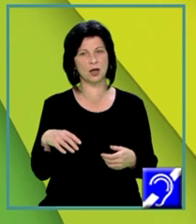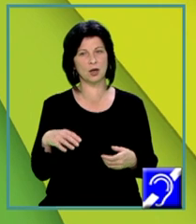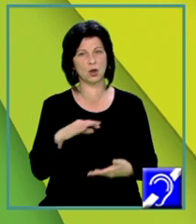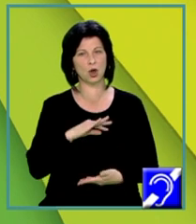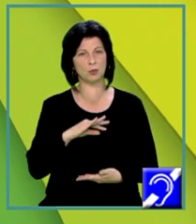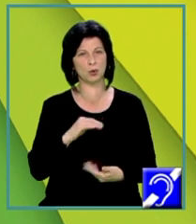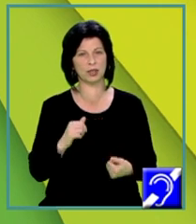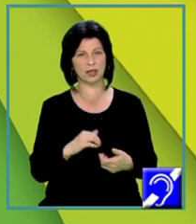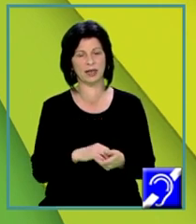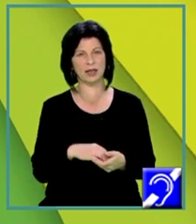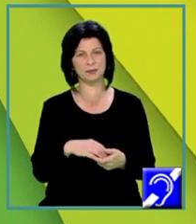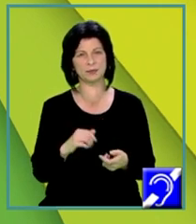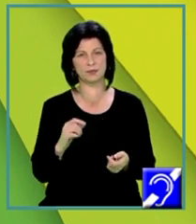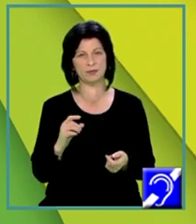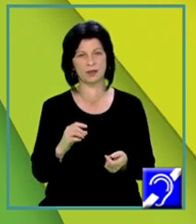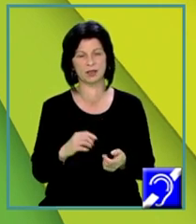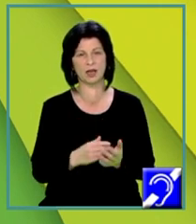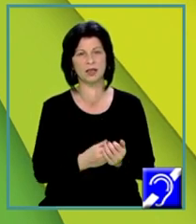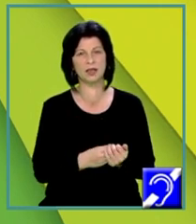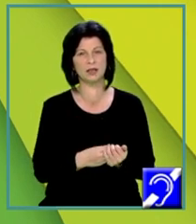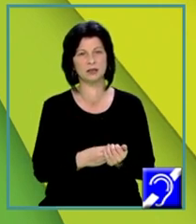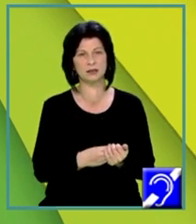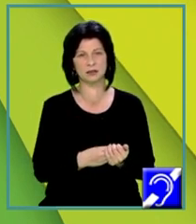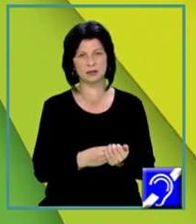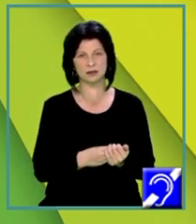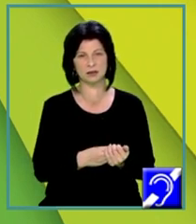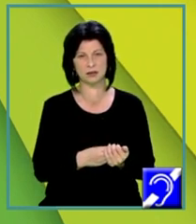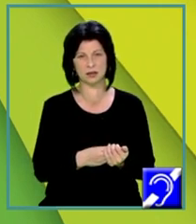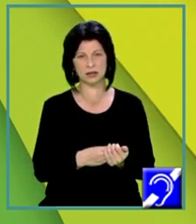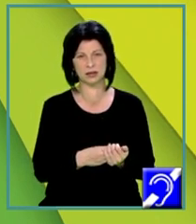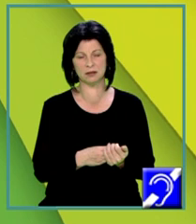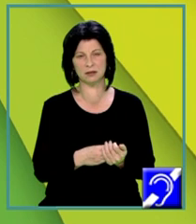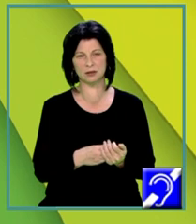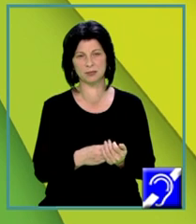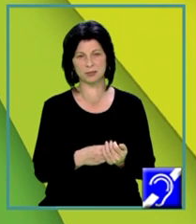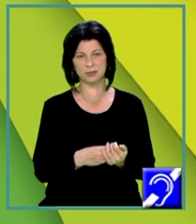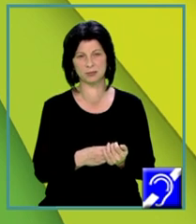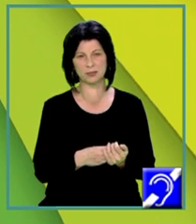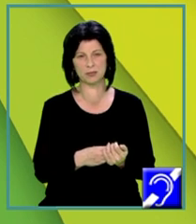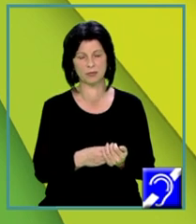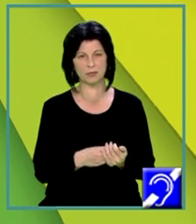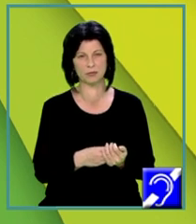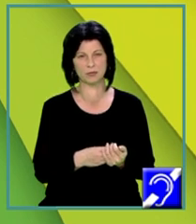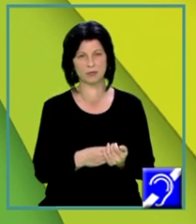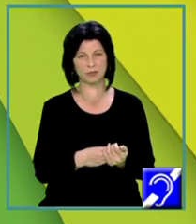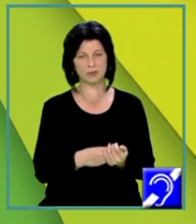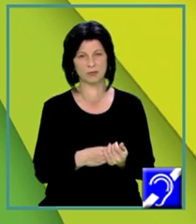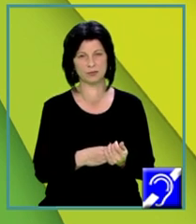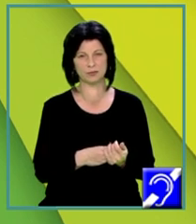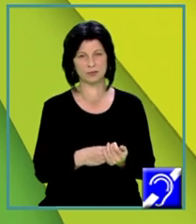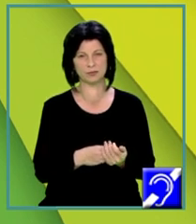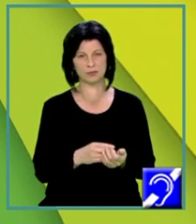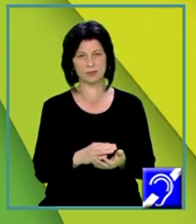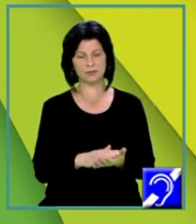definită pe cel de radical din de cu valori în e f de un element Zet elucidare de cal din dedicat plus periodical